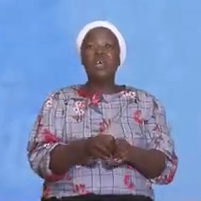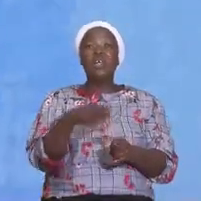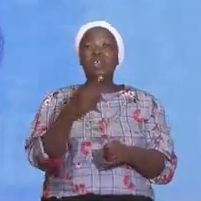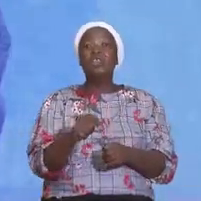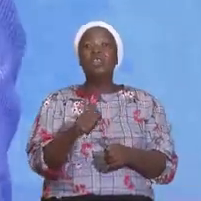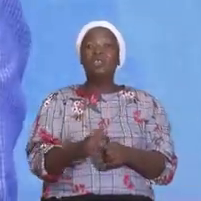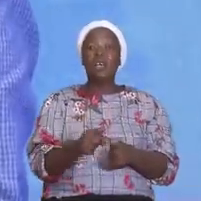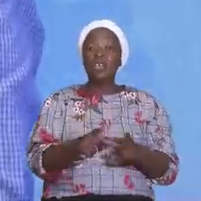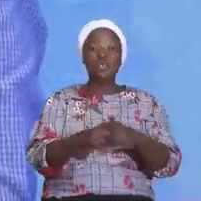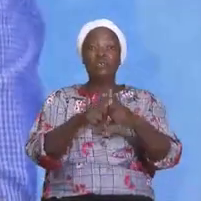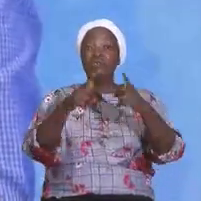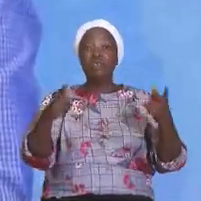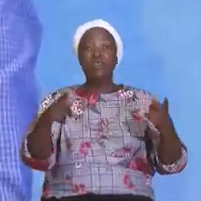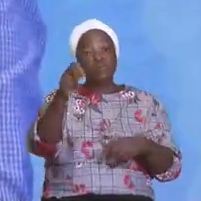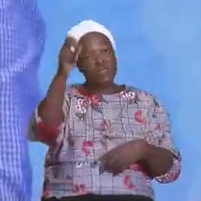puissante.